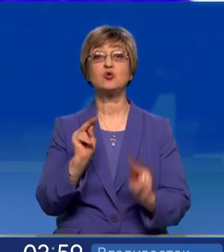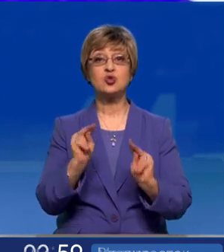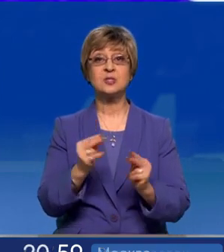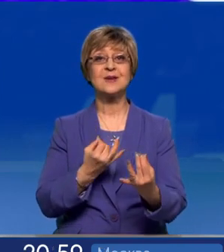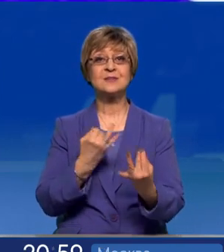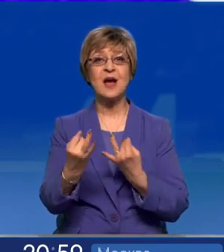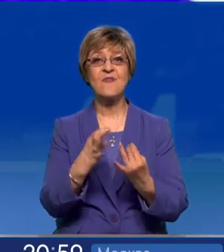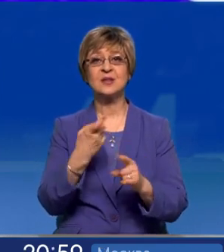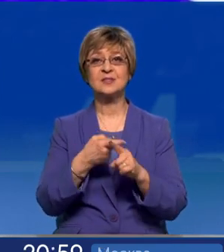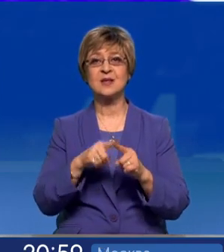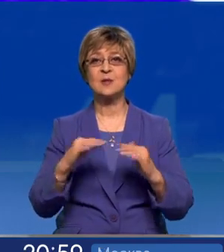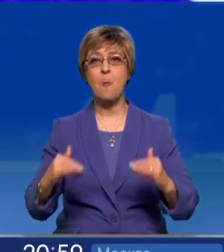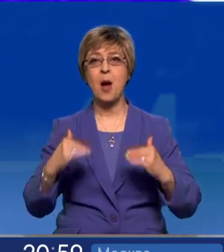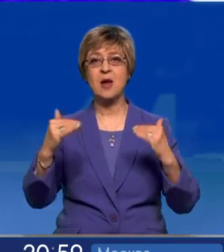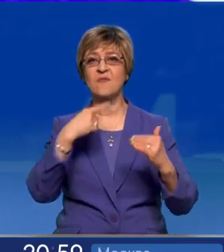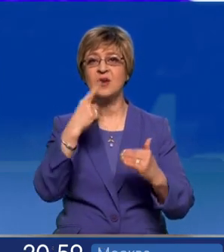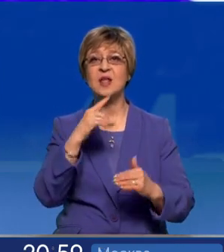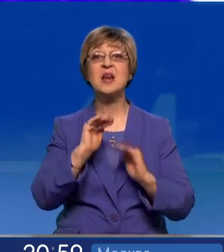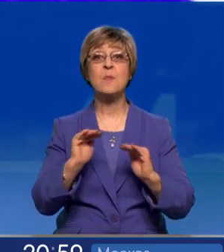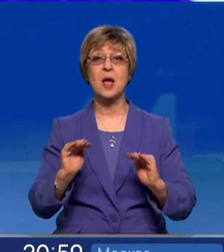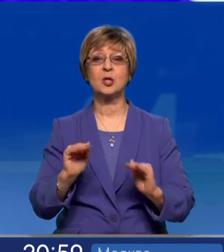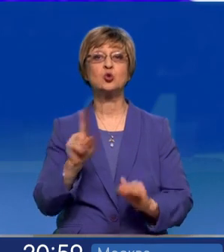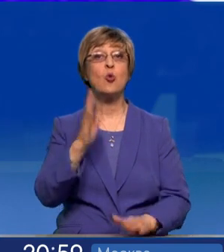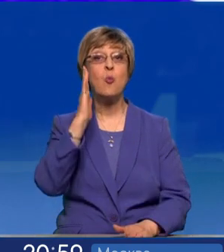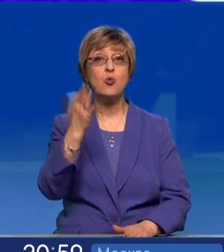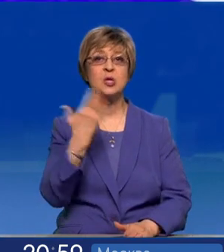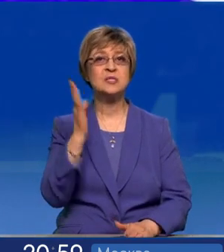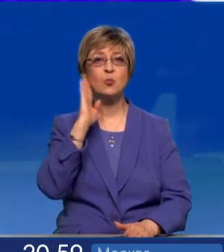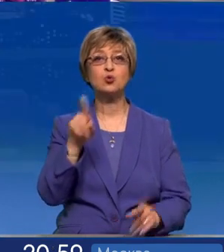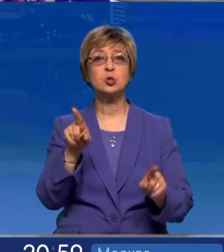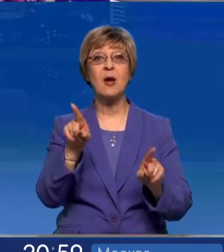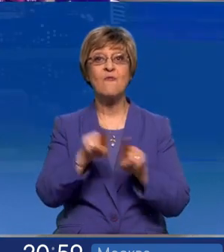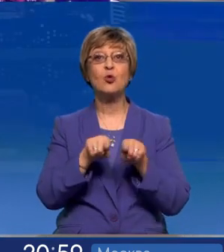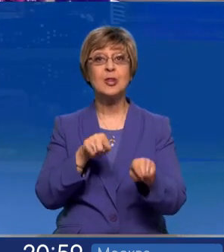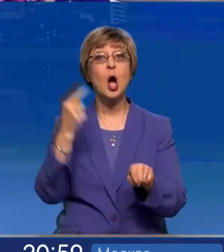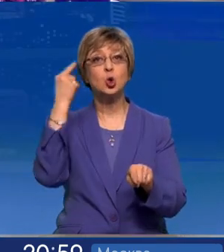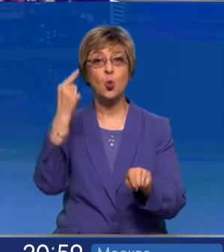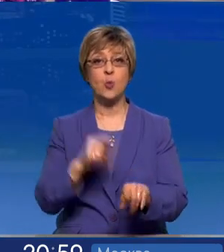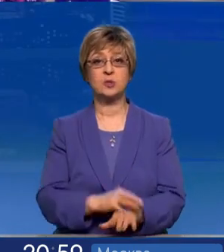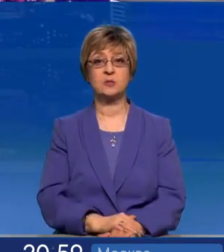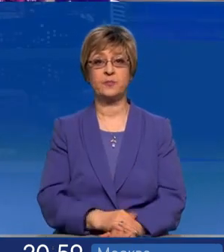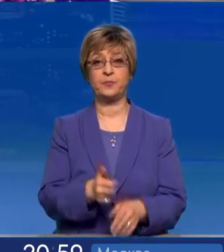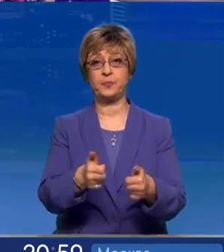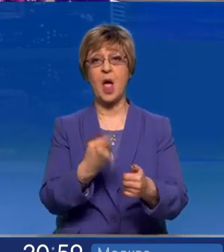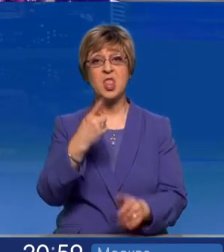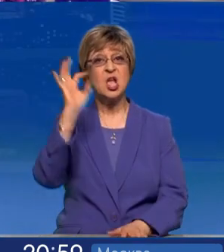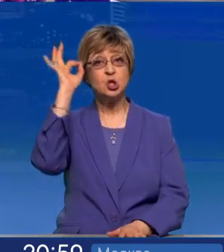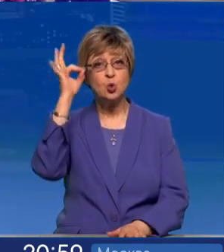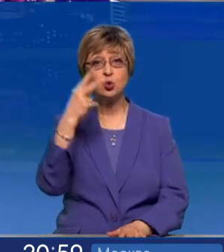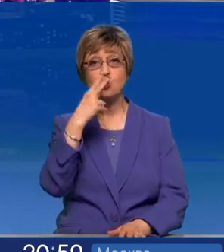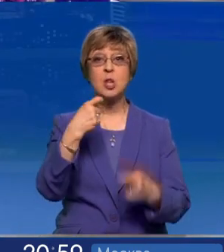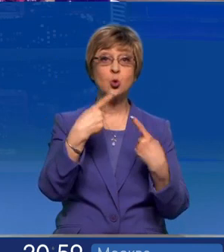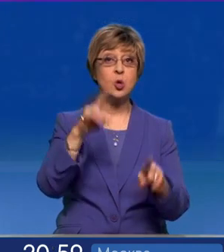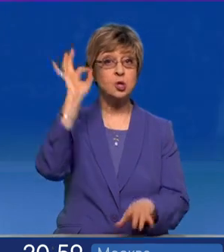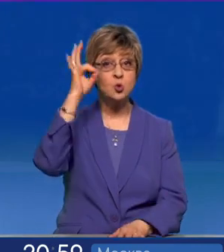этим поколением и говорить, ребята, что будет, если вы будете думать так, как думаете? И только что смс-ка из Череповца пришла. Одни идиоты смотрят на других, только одни